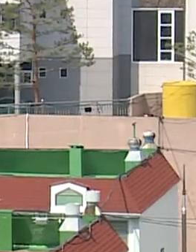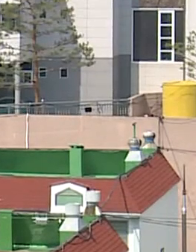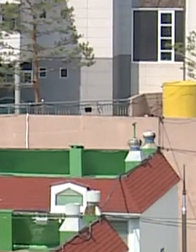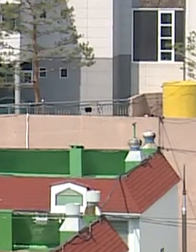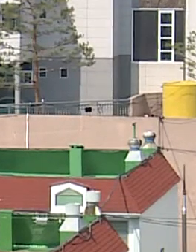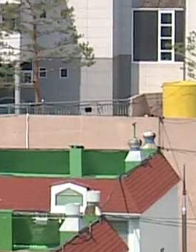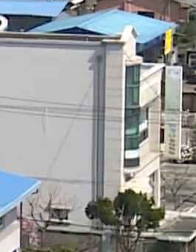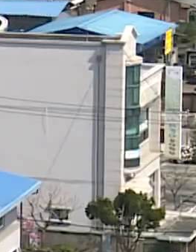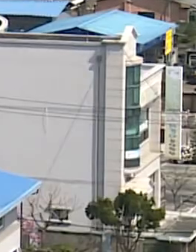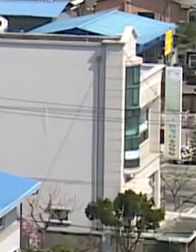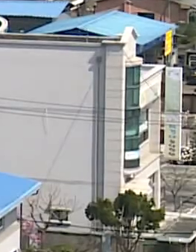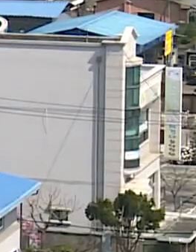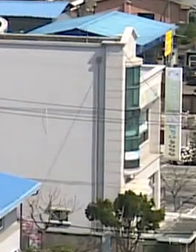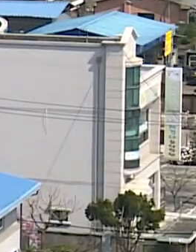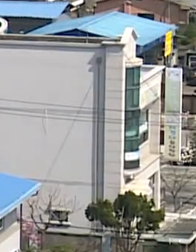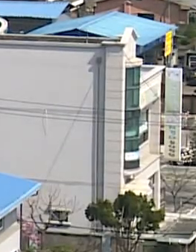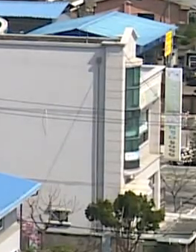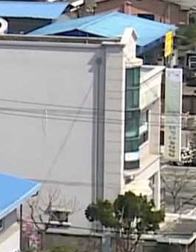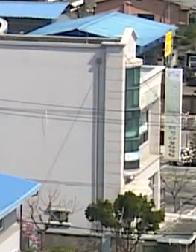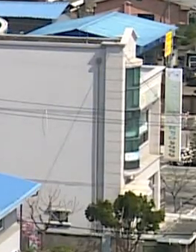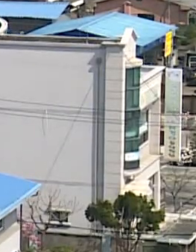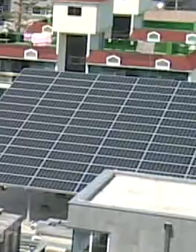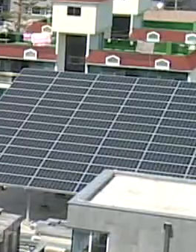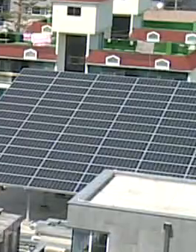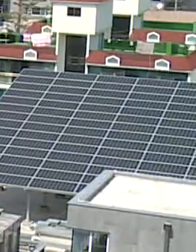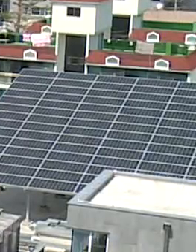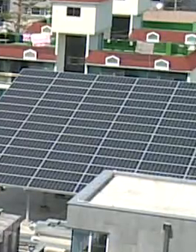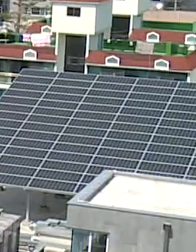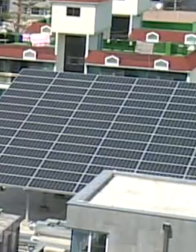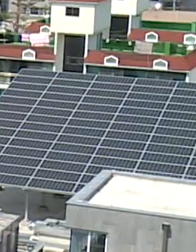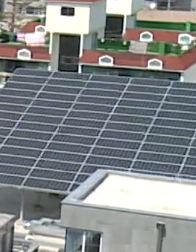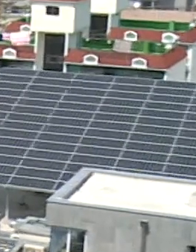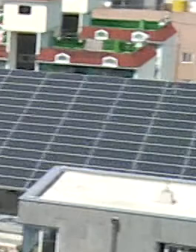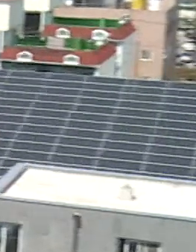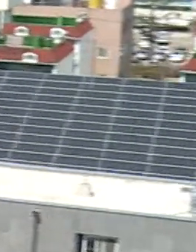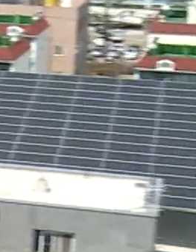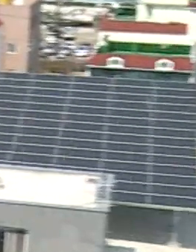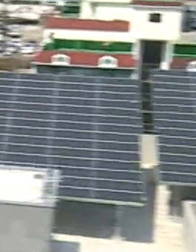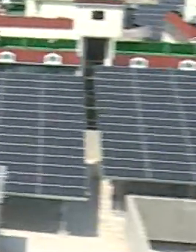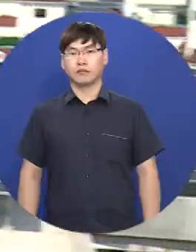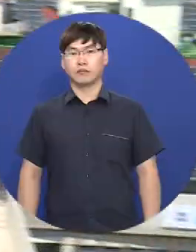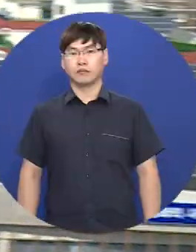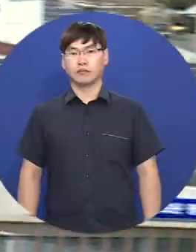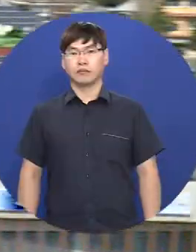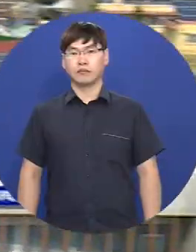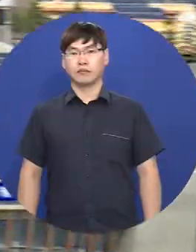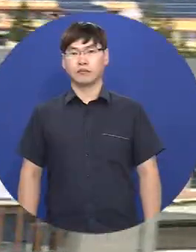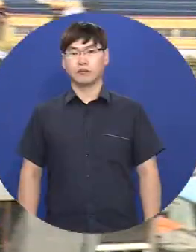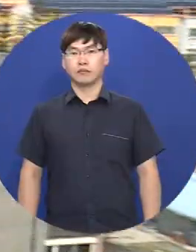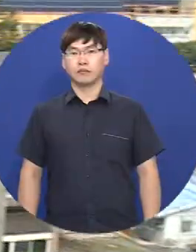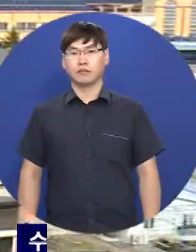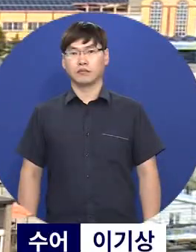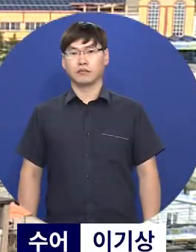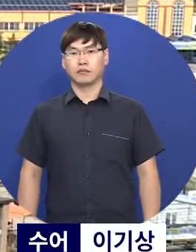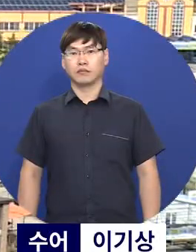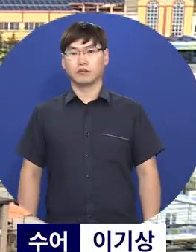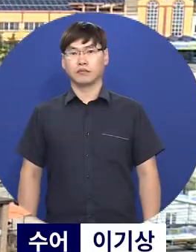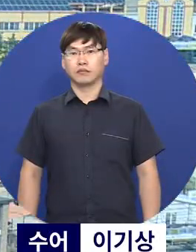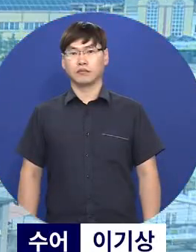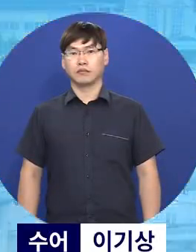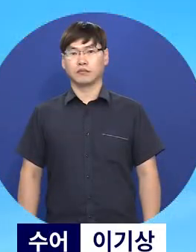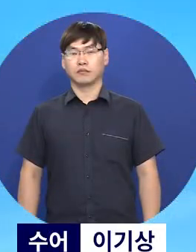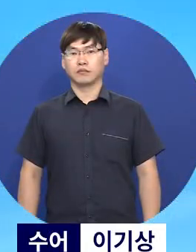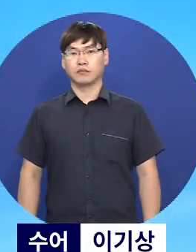우리 군은 1인당 25만 원씩 지급하는 코로나 상생 국민지원금 지급을 본격적으로 시작했습니다.